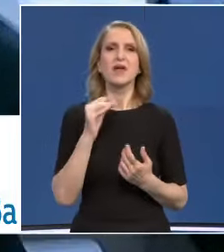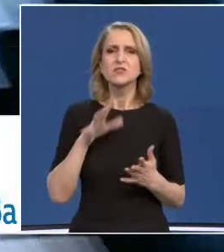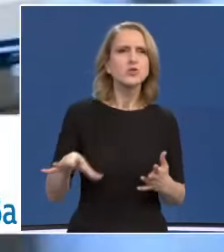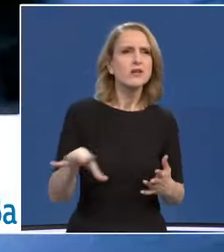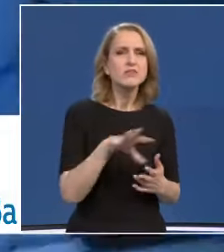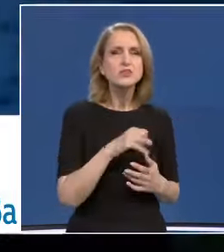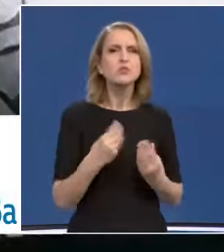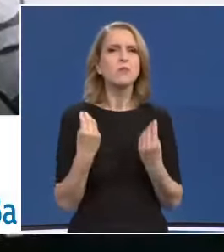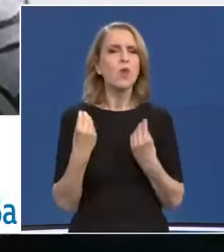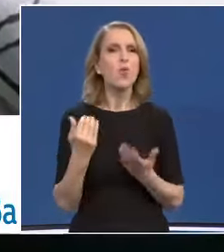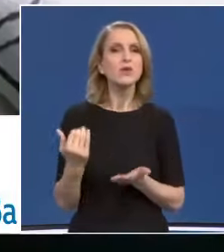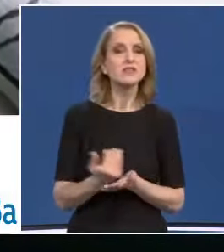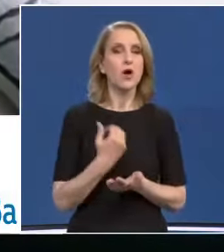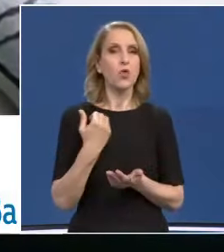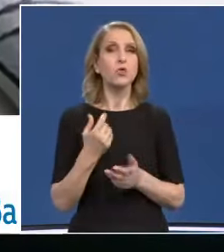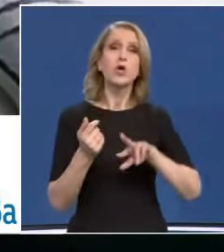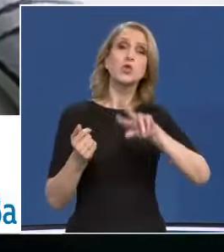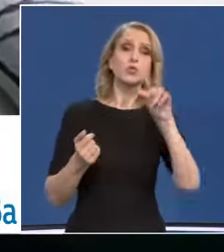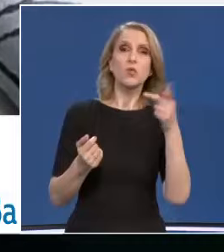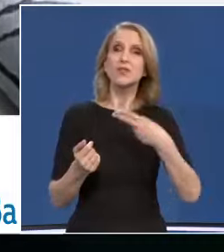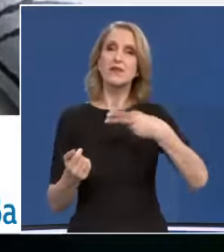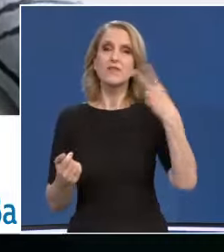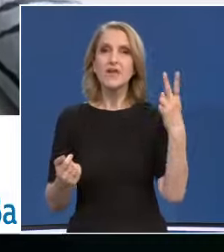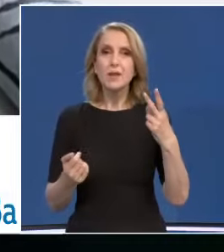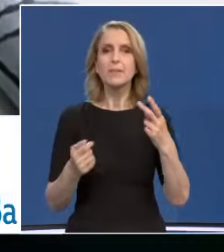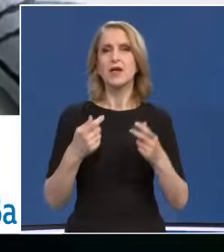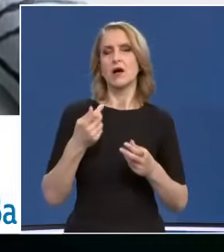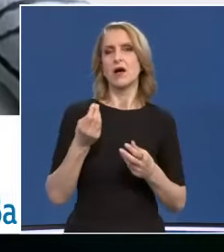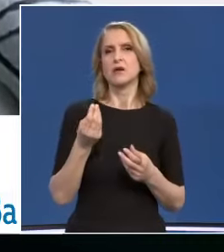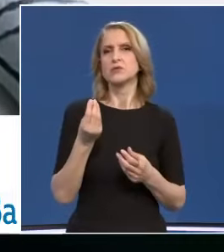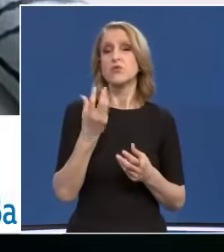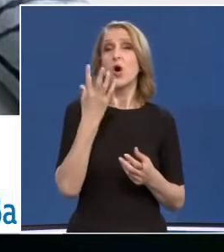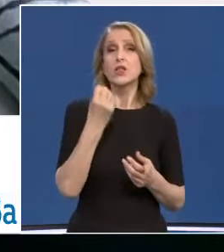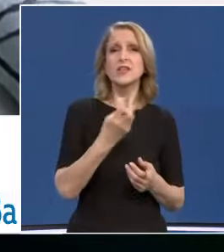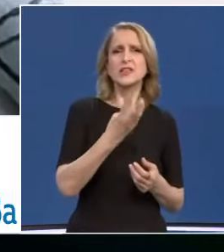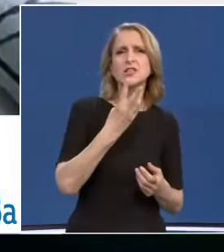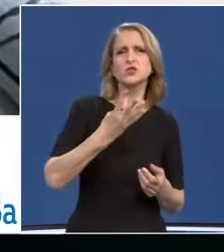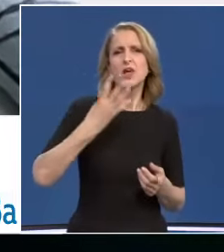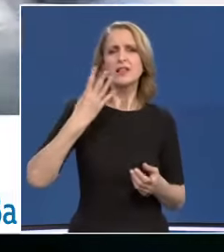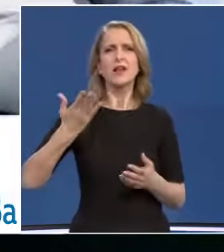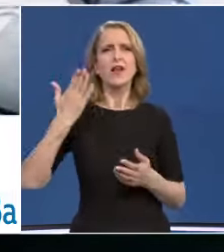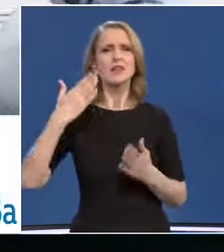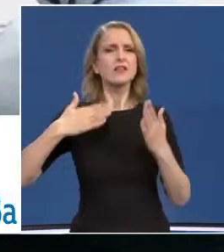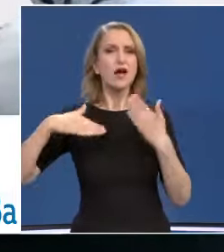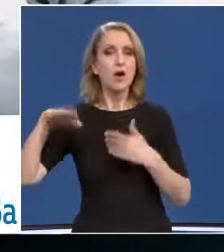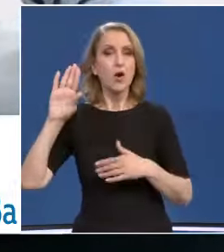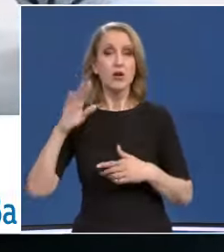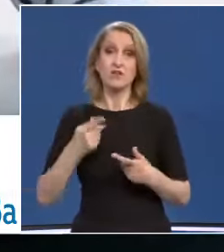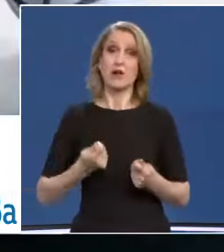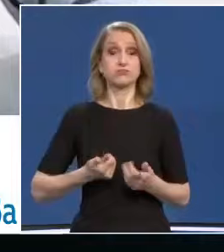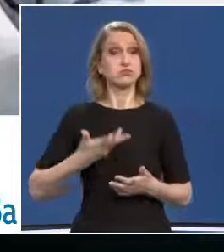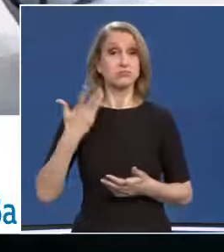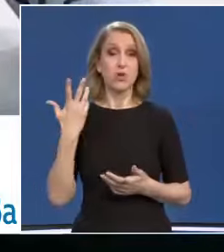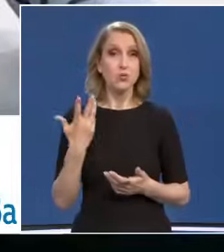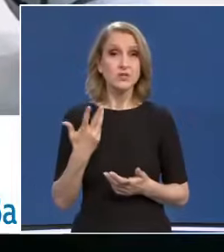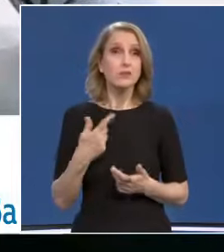е много изгодно. Конкурентните компании дават такива спални комплекти от 3000-4000 лева, което вече е доста